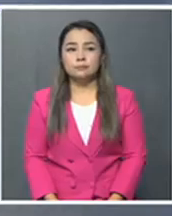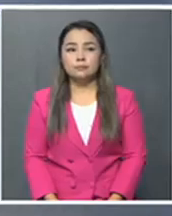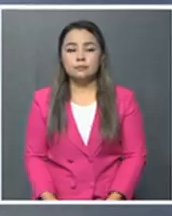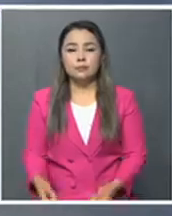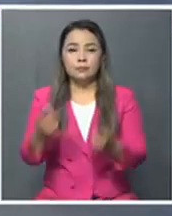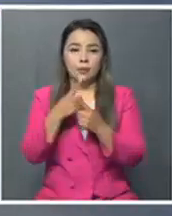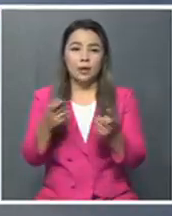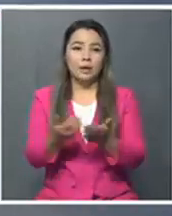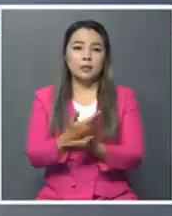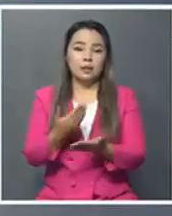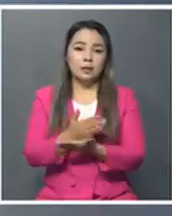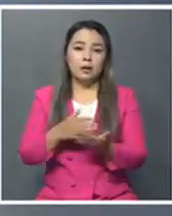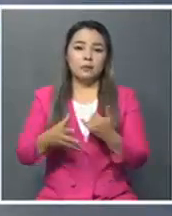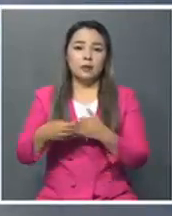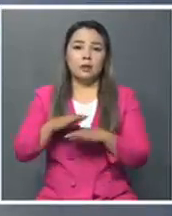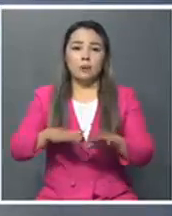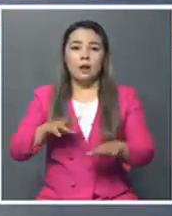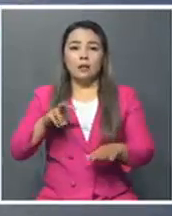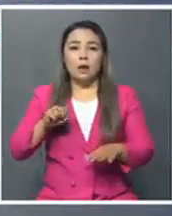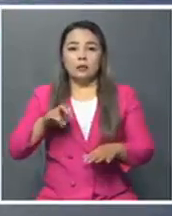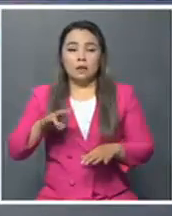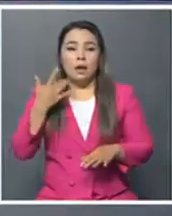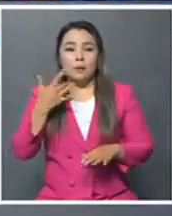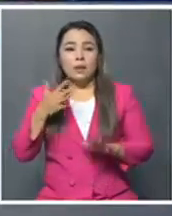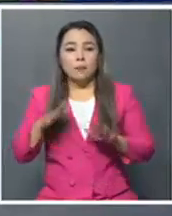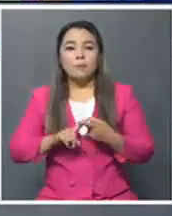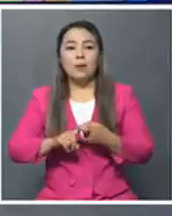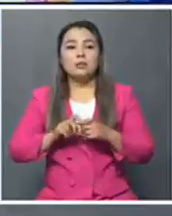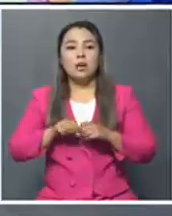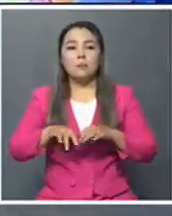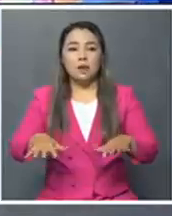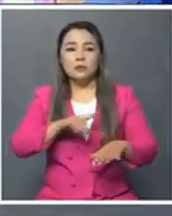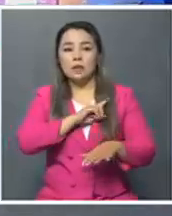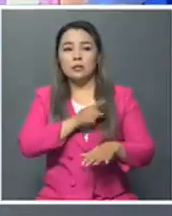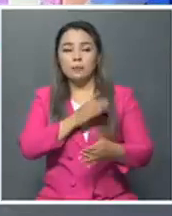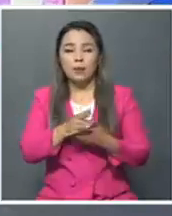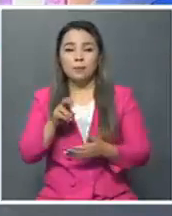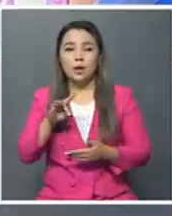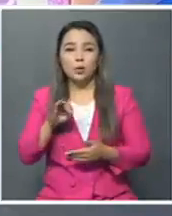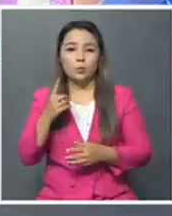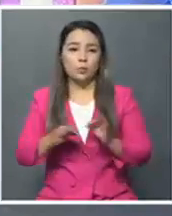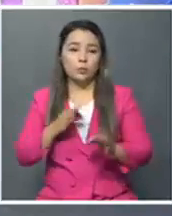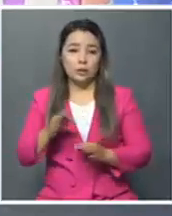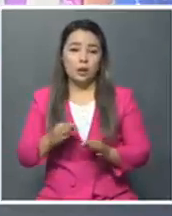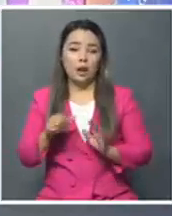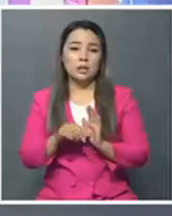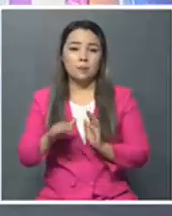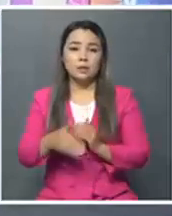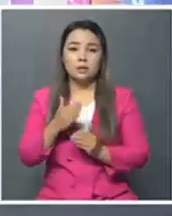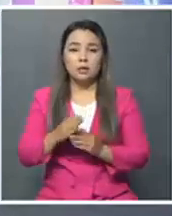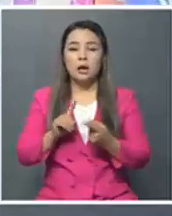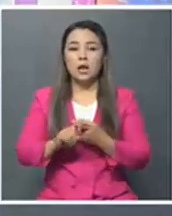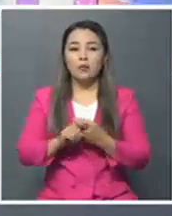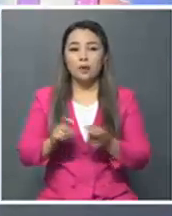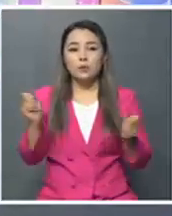Жахандағы жағдайда мәз емес. Латын Америкасы елдерінде пандемия өршіп тұр. Перуде бір тәулікте 6000-дай адам коронавирус